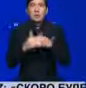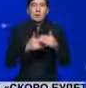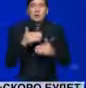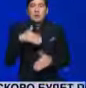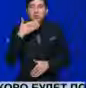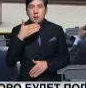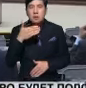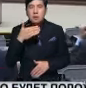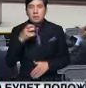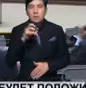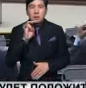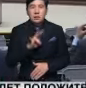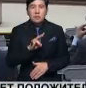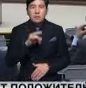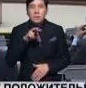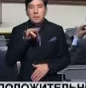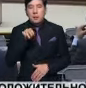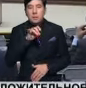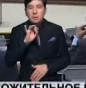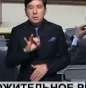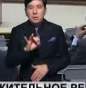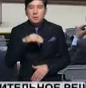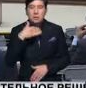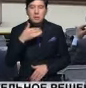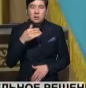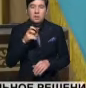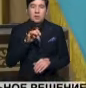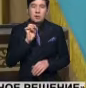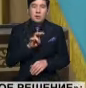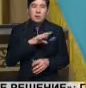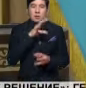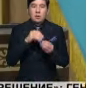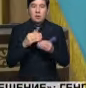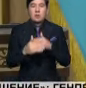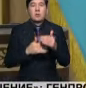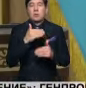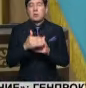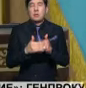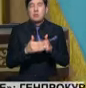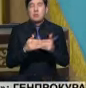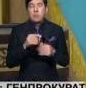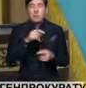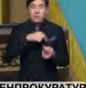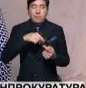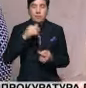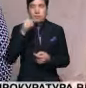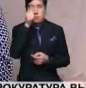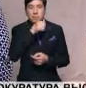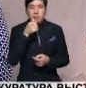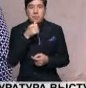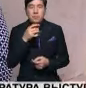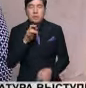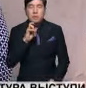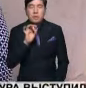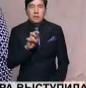своем выступлении Жаслан Мадеев подчеркнул, что IT-отрасль Казахстана демонстрирует значительный рост. Кроме того, в этом году количество компаний в сфере